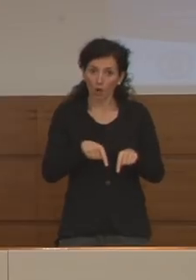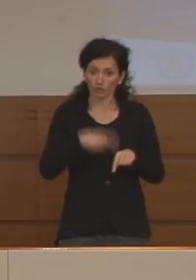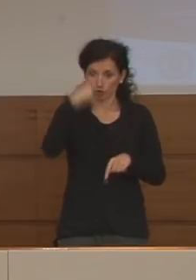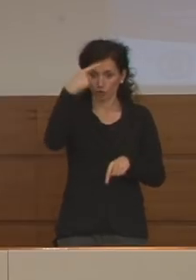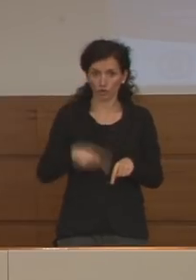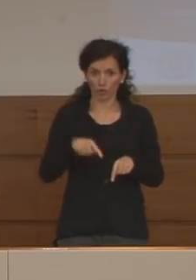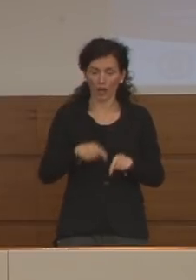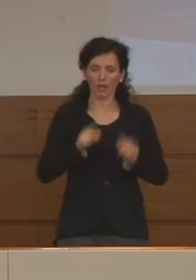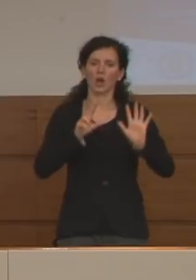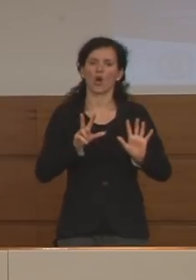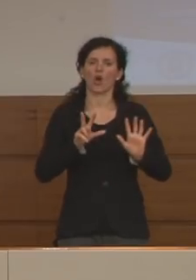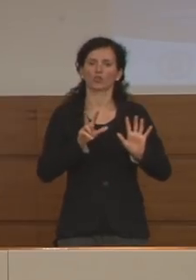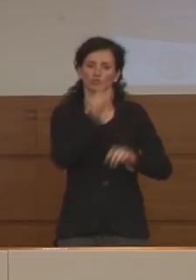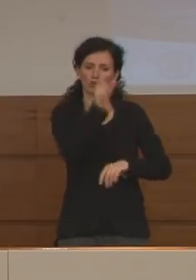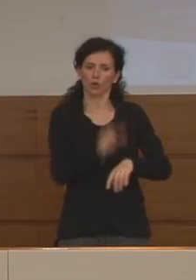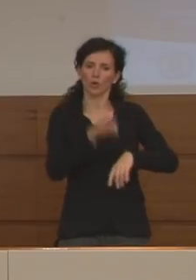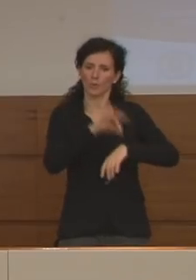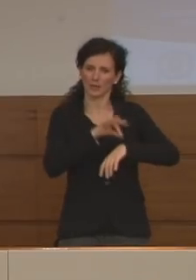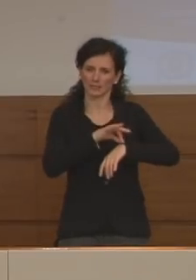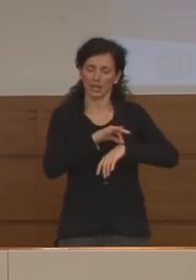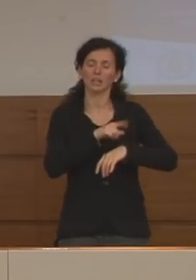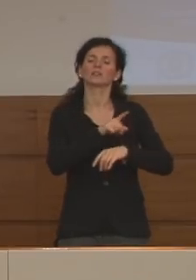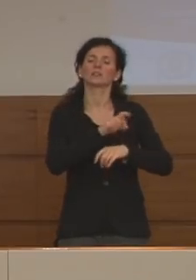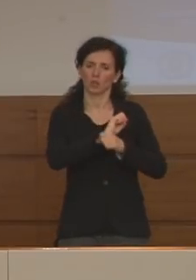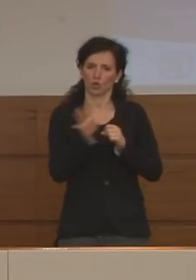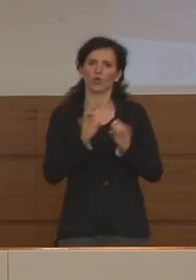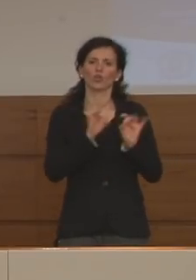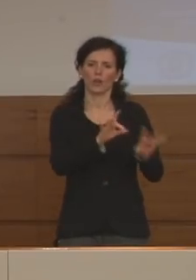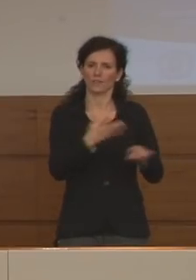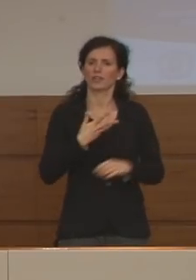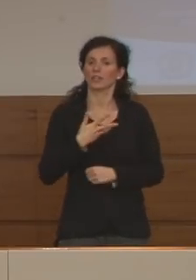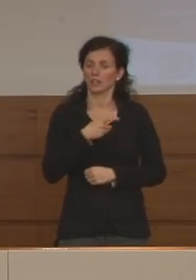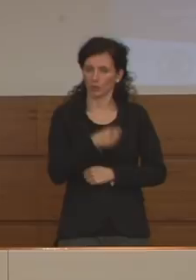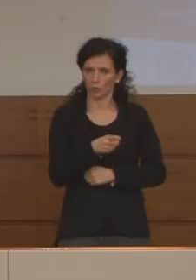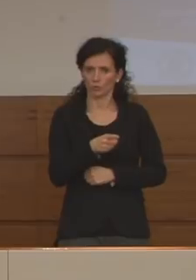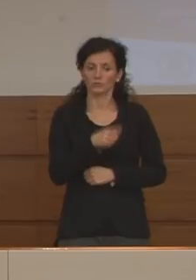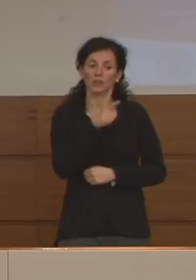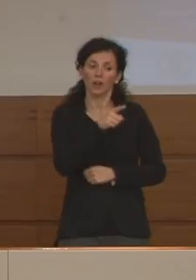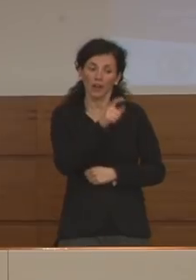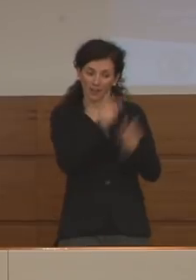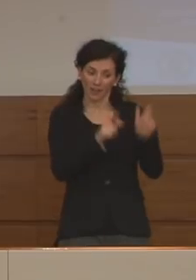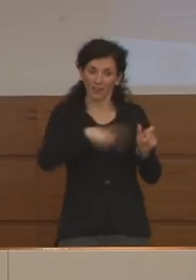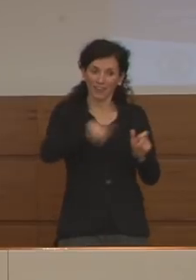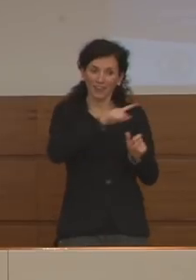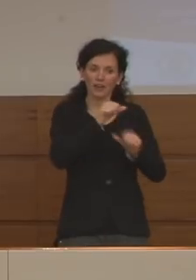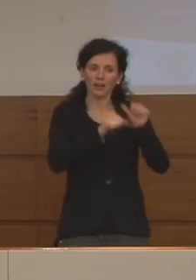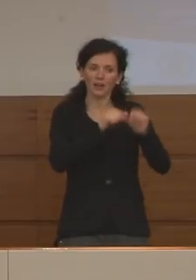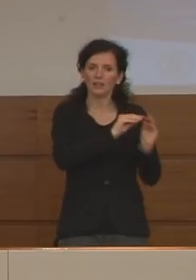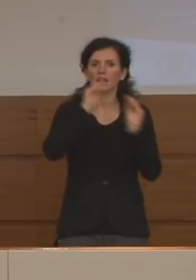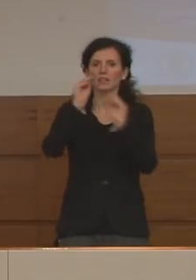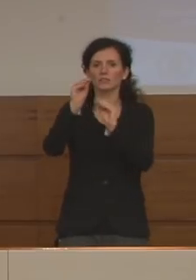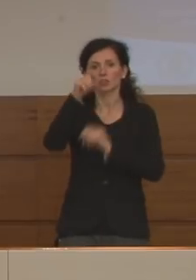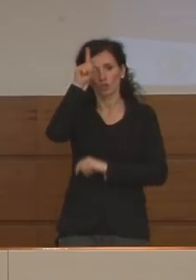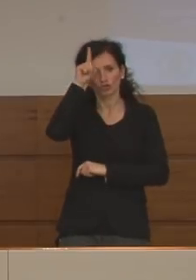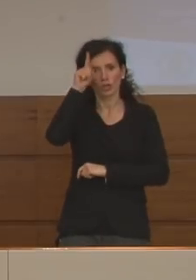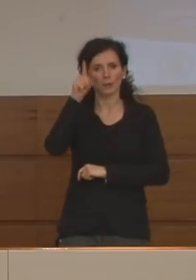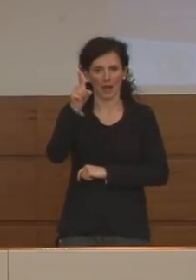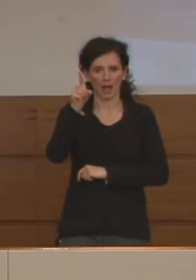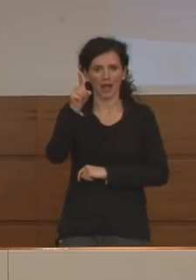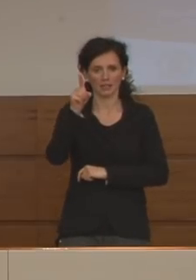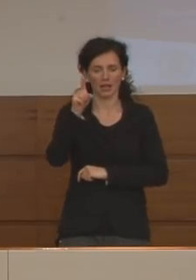otto pazienti affetti da coronavirus e sono stati trasferiti in germania più precisamente